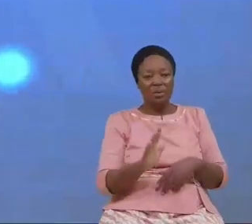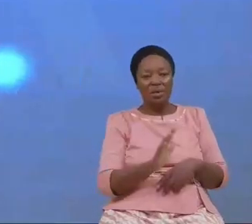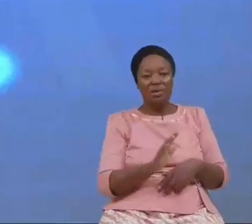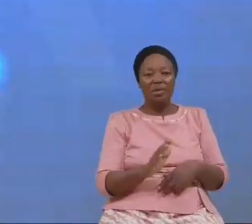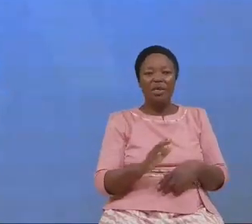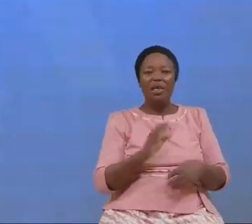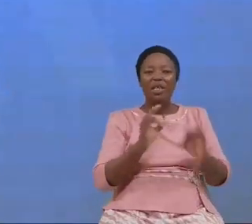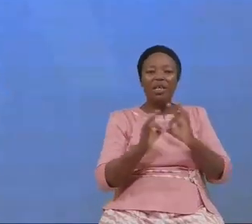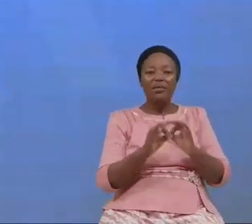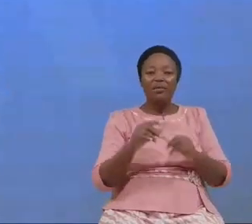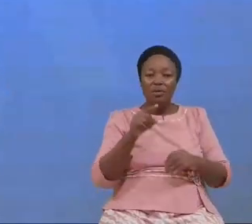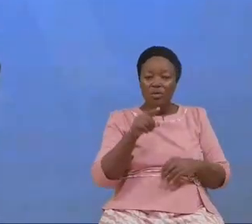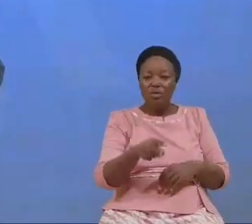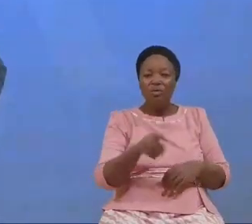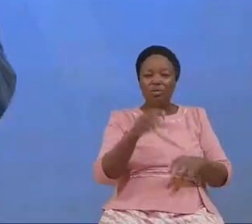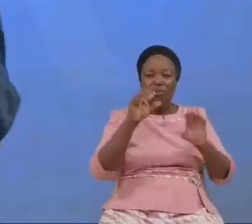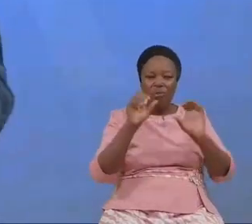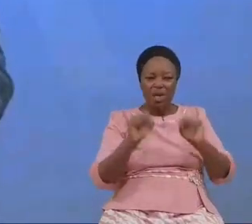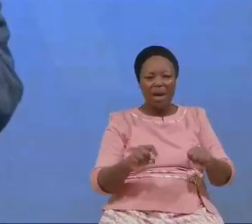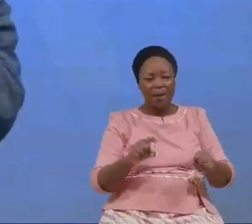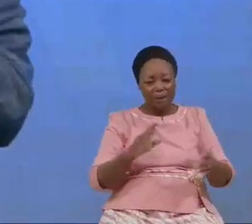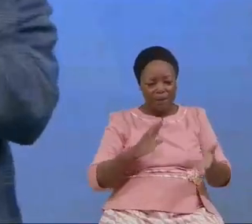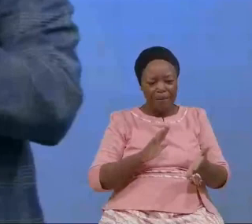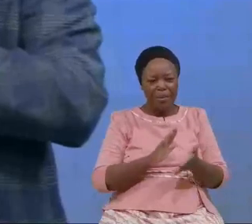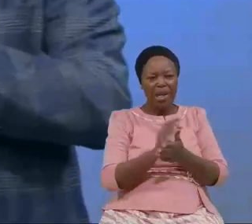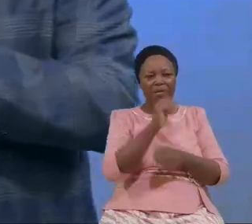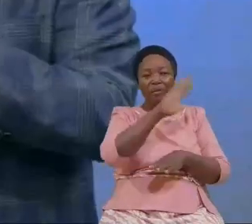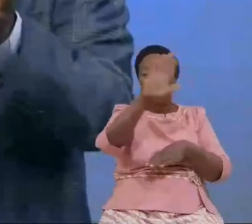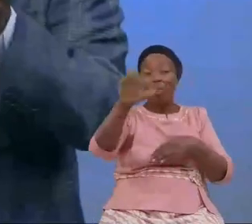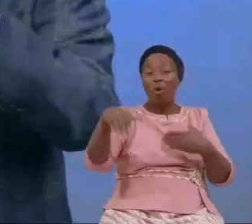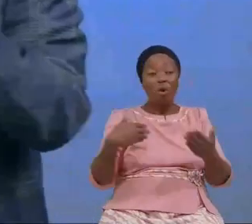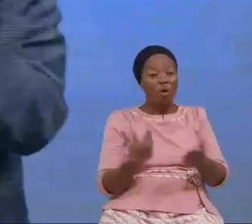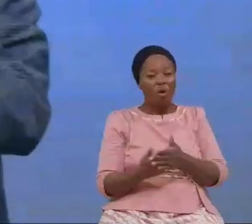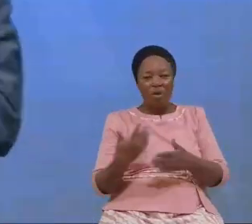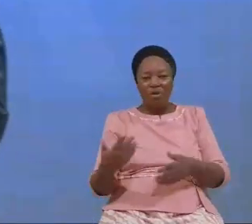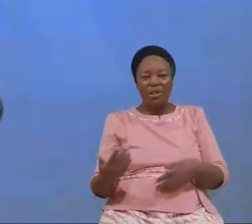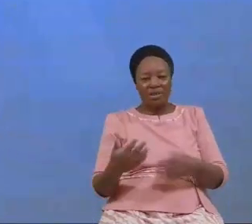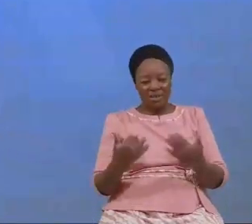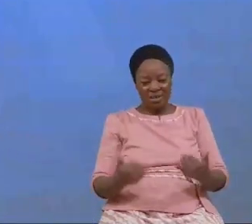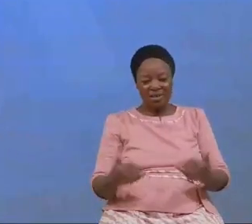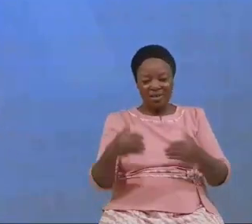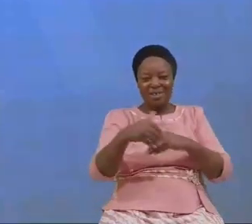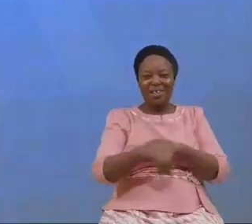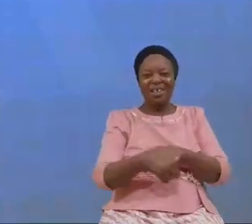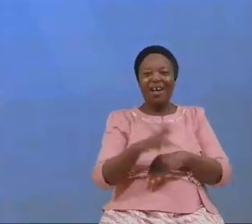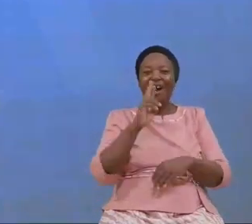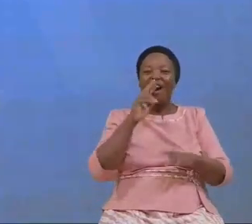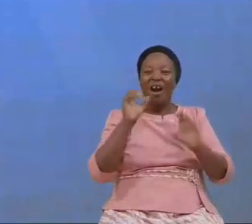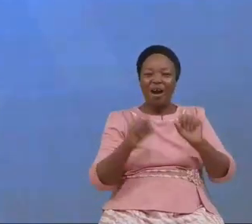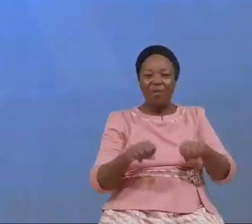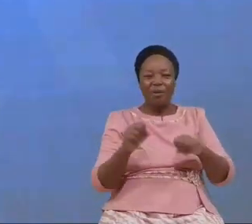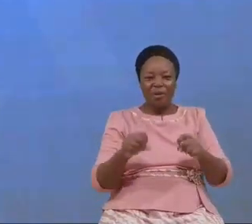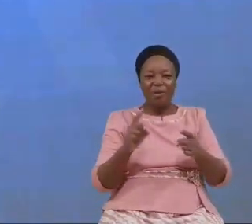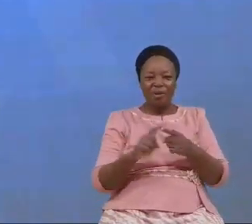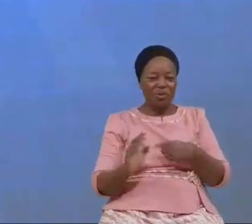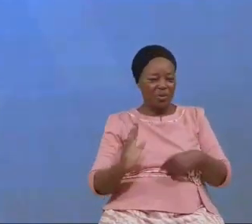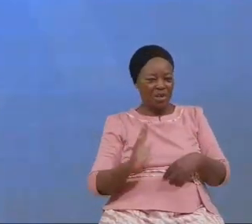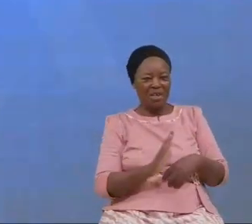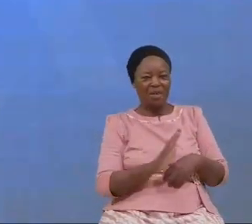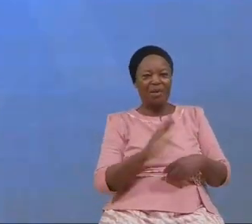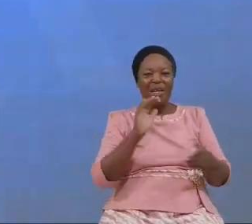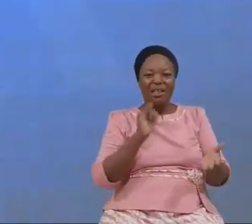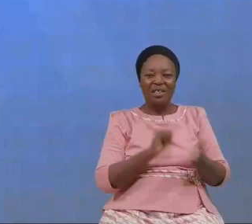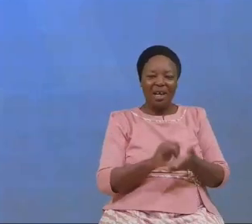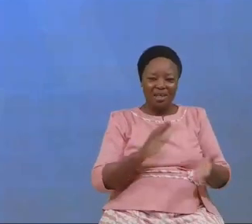tu peux croire tout est ce soir tout est possible à celui qui